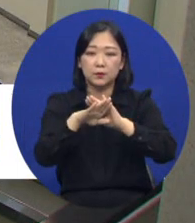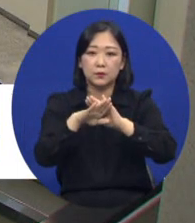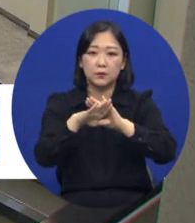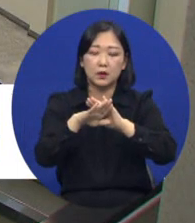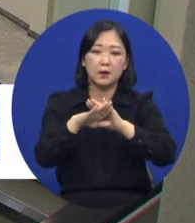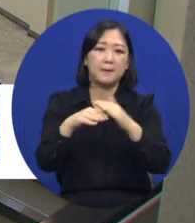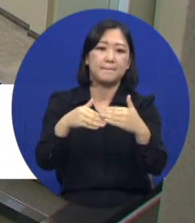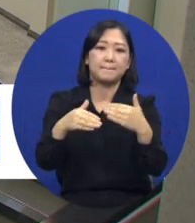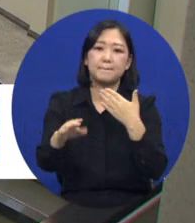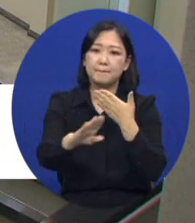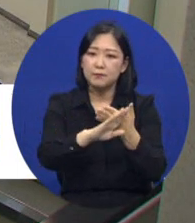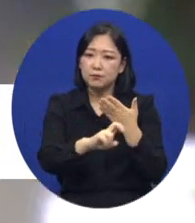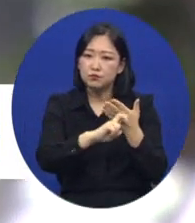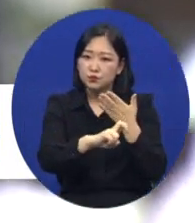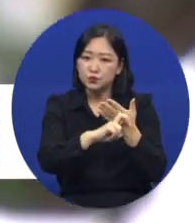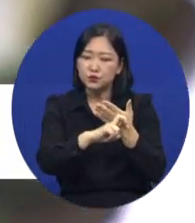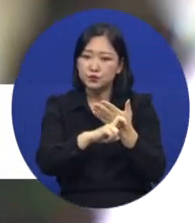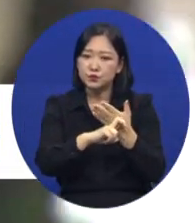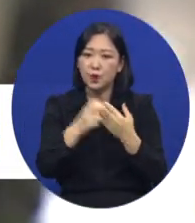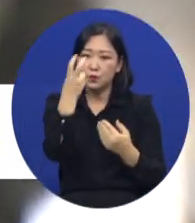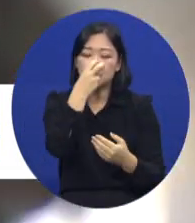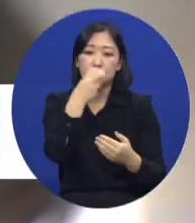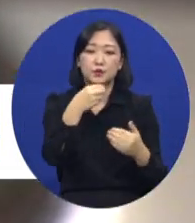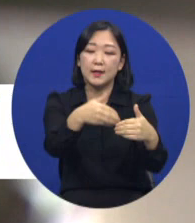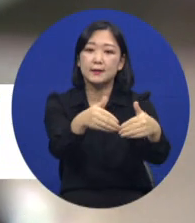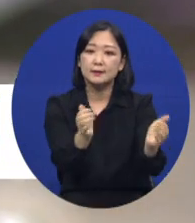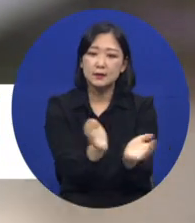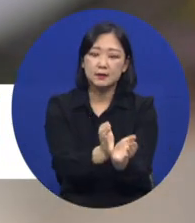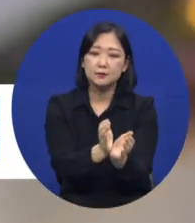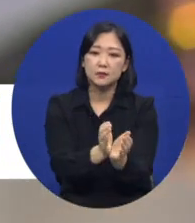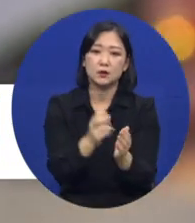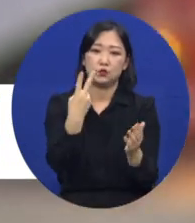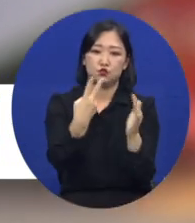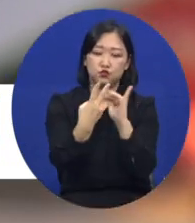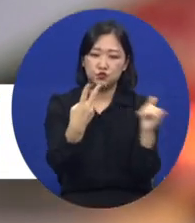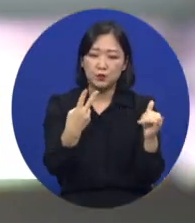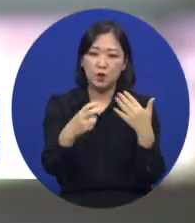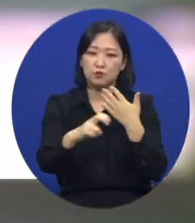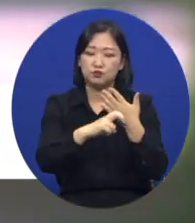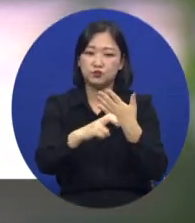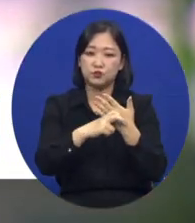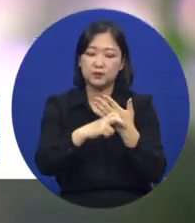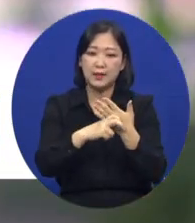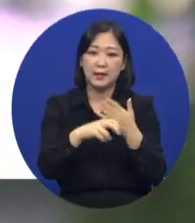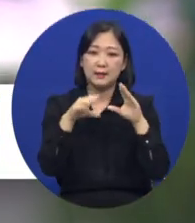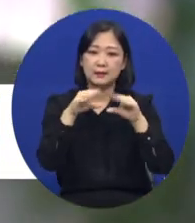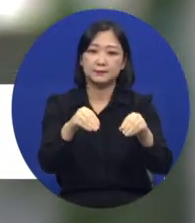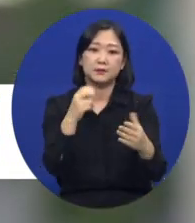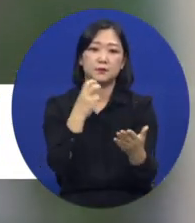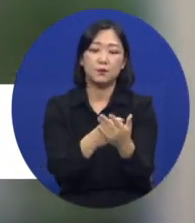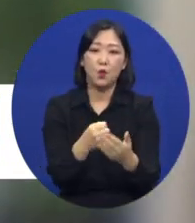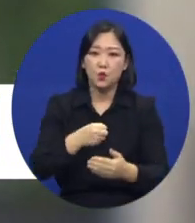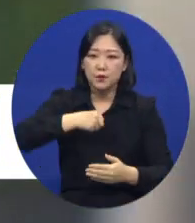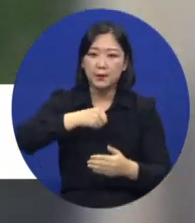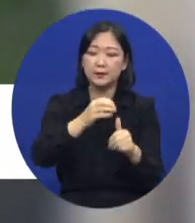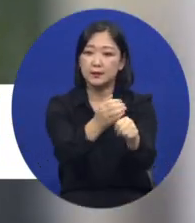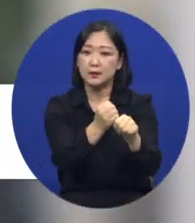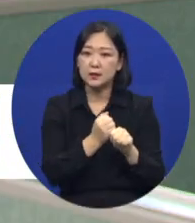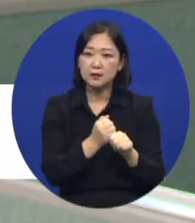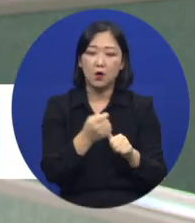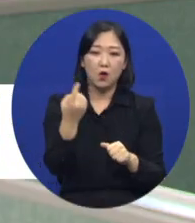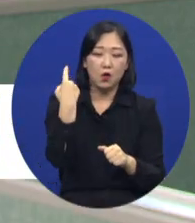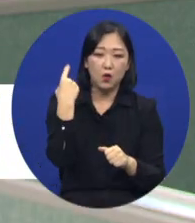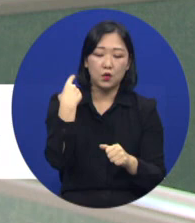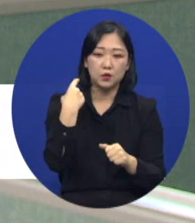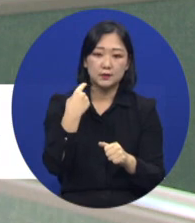제주경찰청 반부패범죄수사대는 제주도 고위직 공무원 2명을 부정청탁금지법 위반 혐의로 입건하고 어제